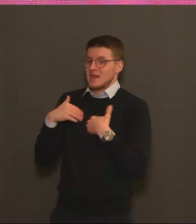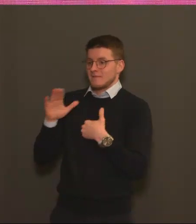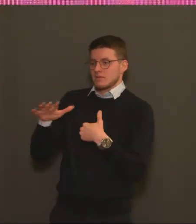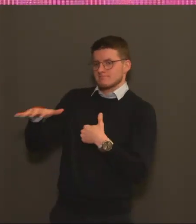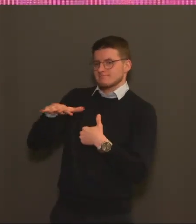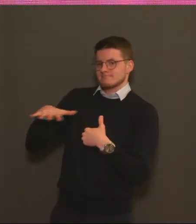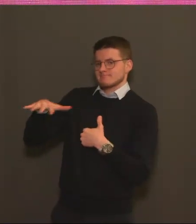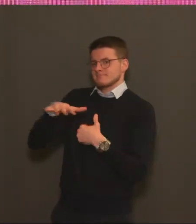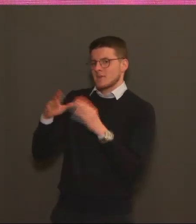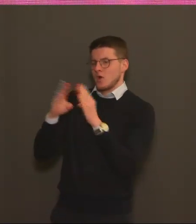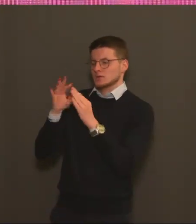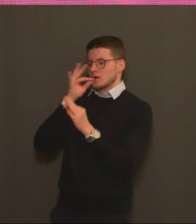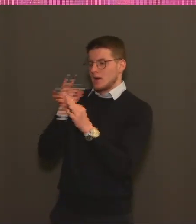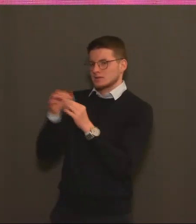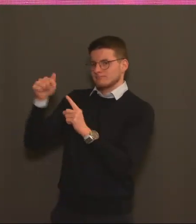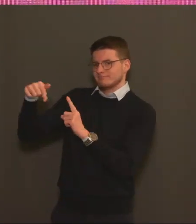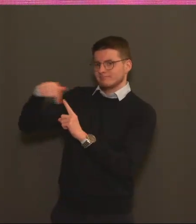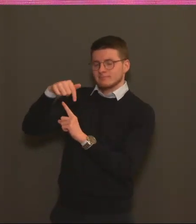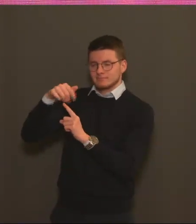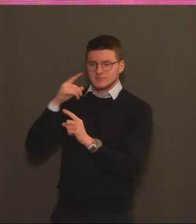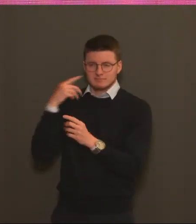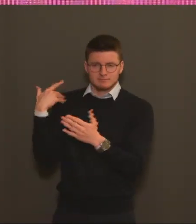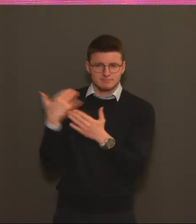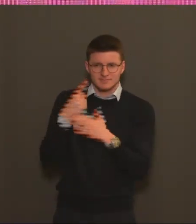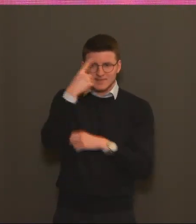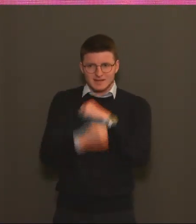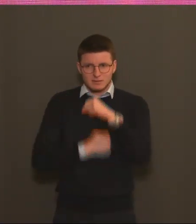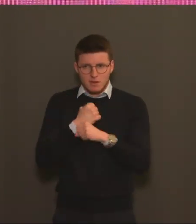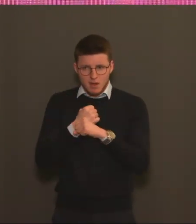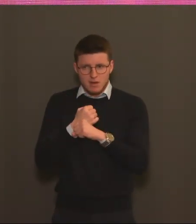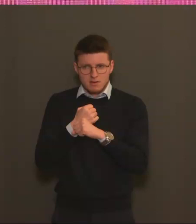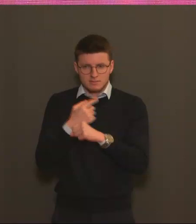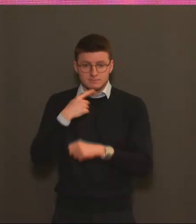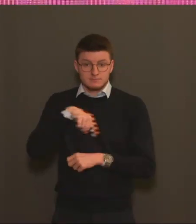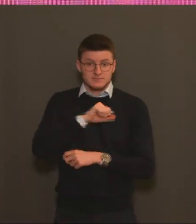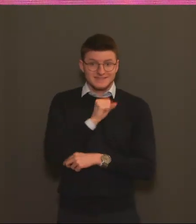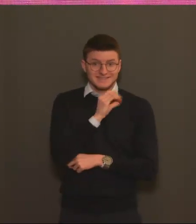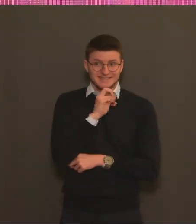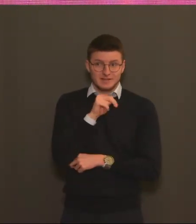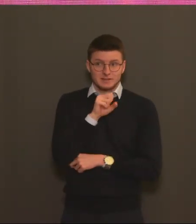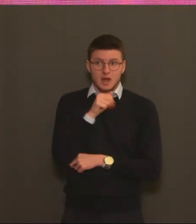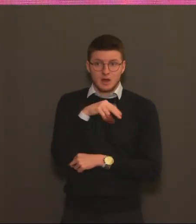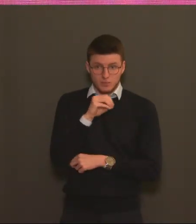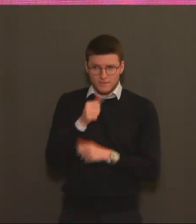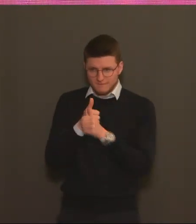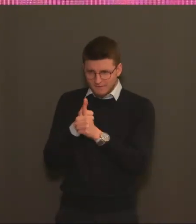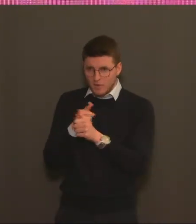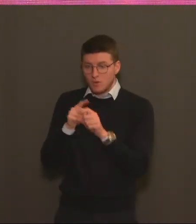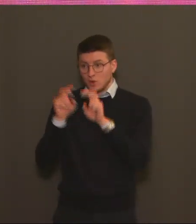jaar lang werd dit opgevolgd door Sciensano, samen met de universiteiten van Antwerpen en Luik.